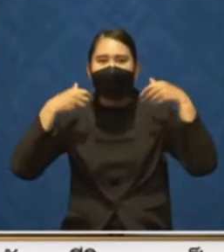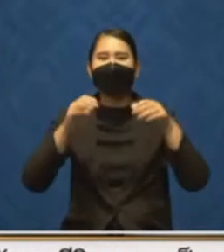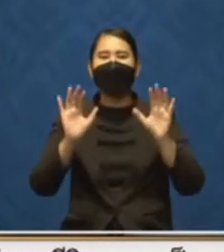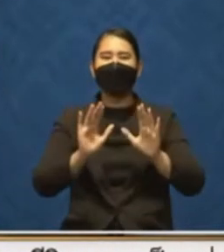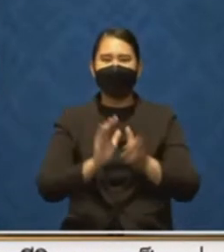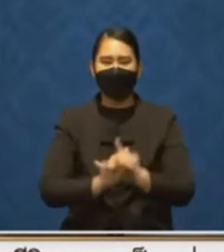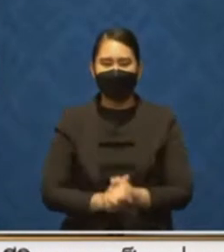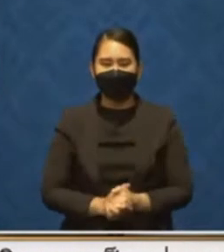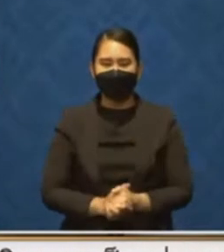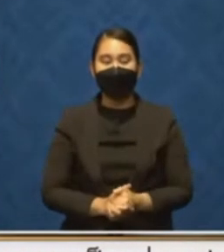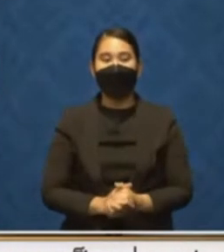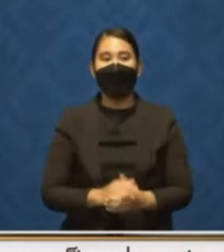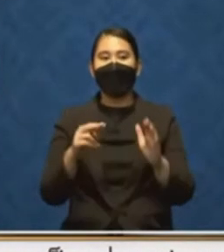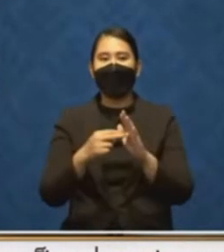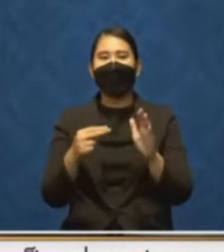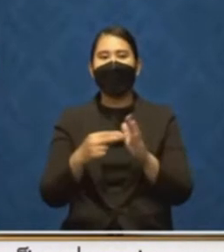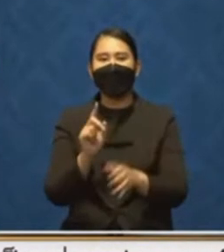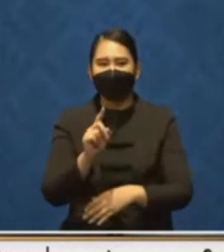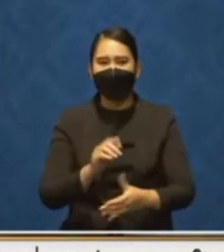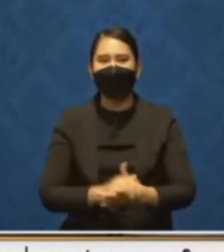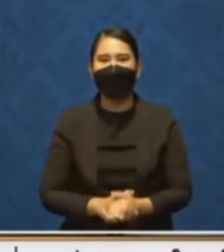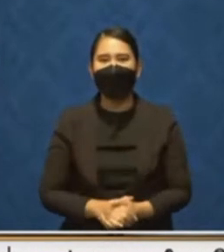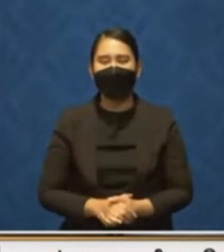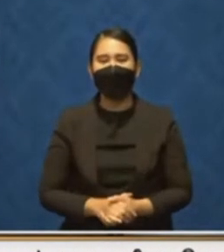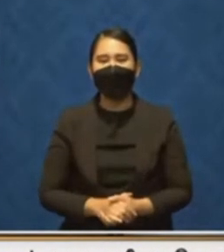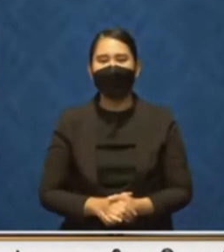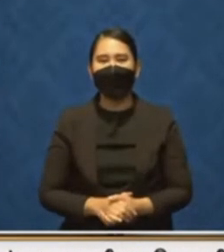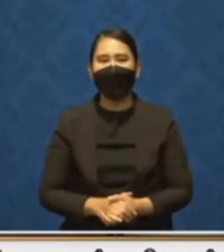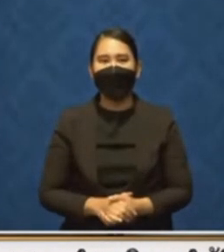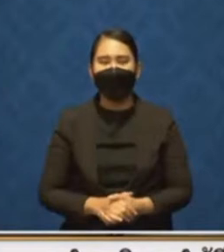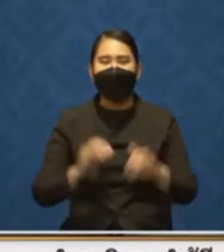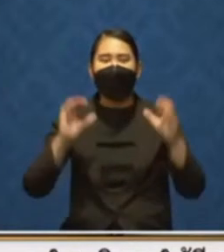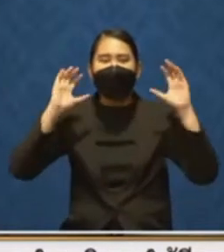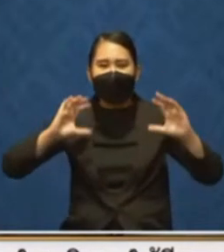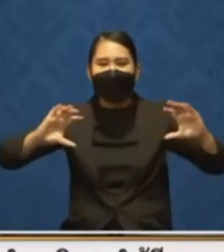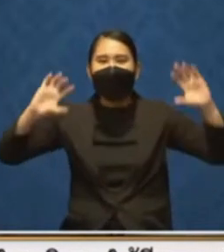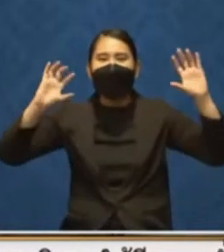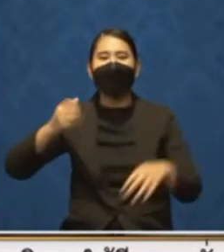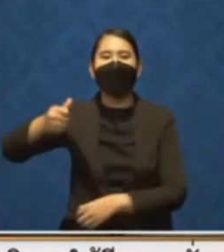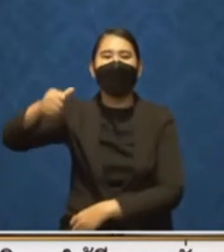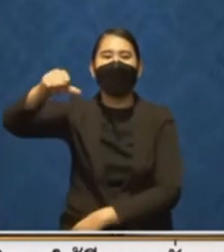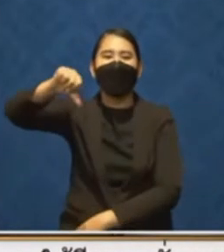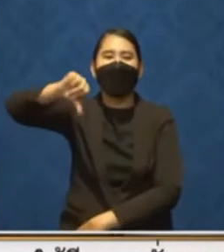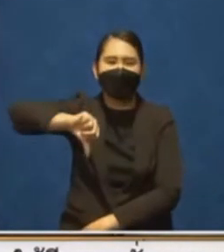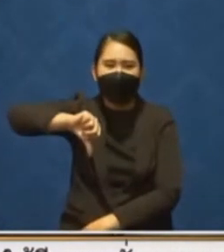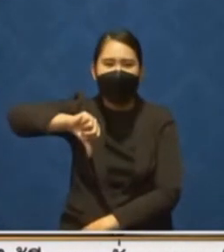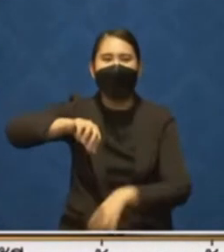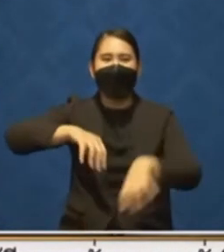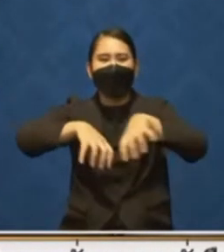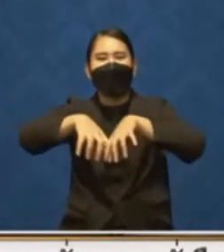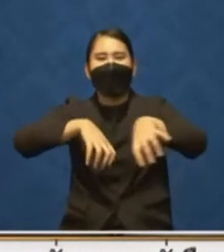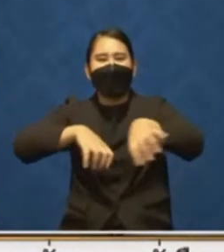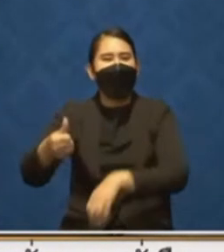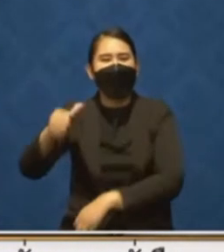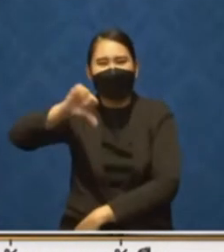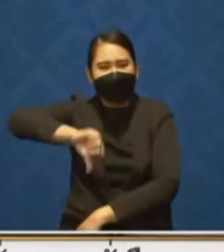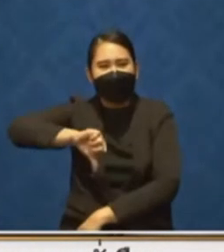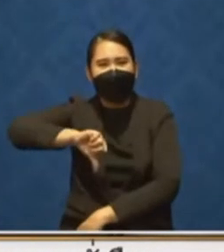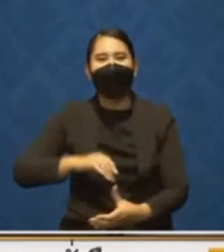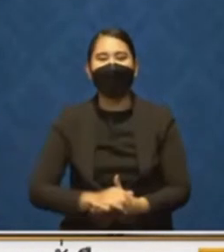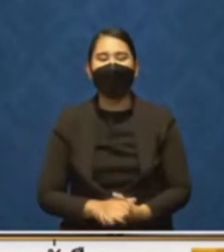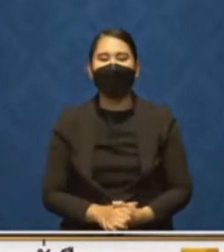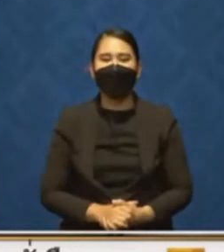มันคือความห่วยแตกเลยถ้อยของรัฐบาลในการบริหารกิจการพลังงานอย่างสิ้นเชิง